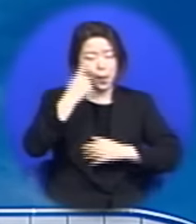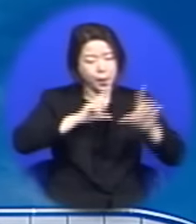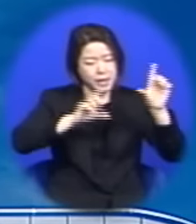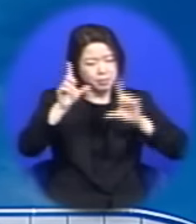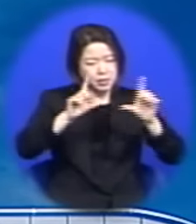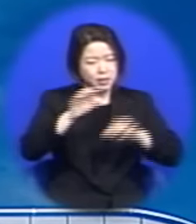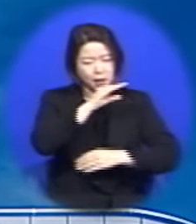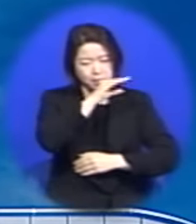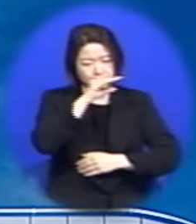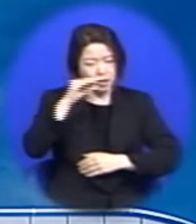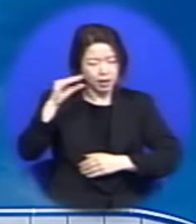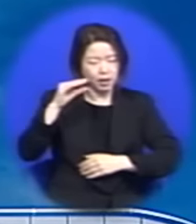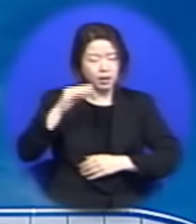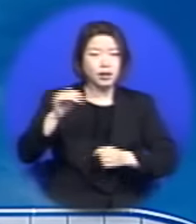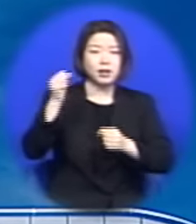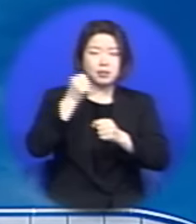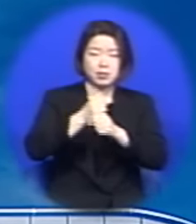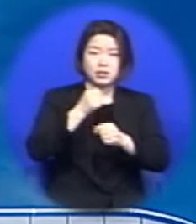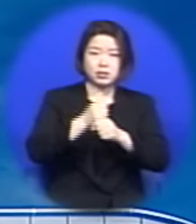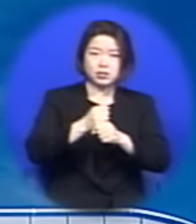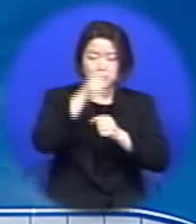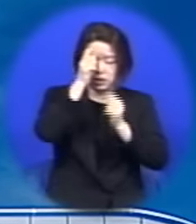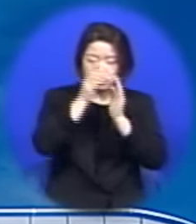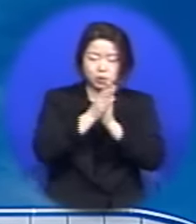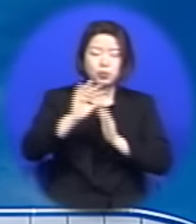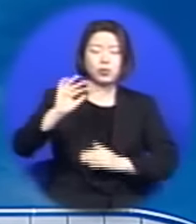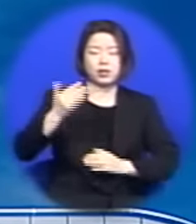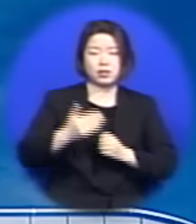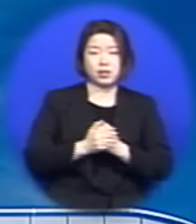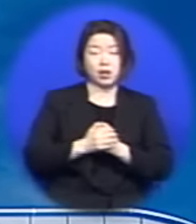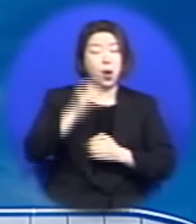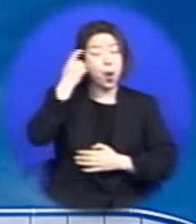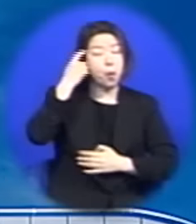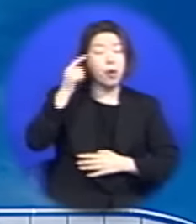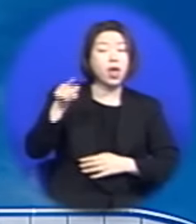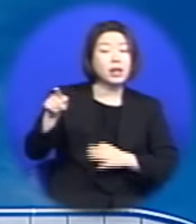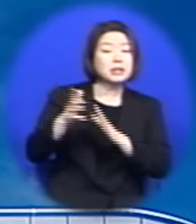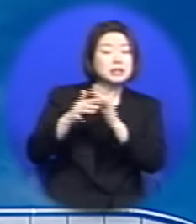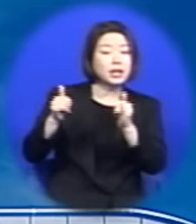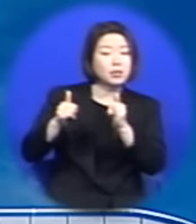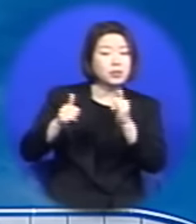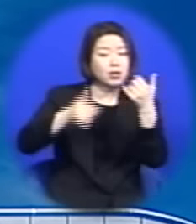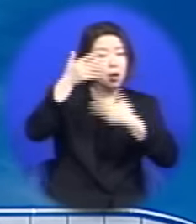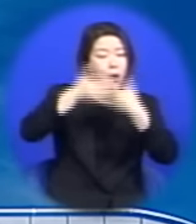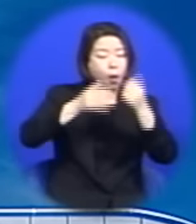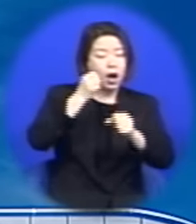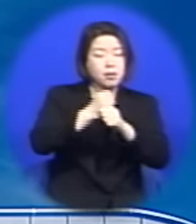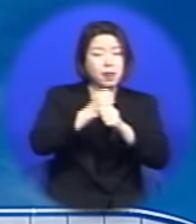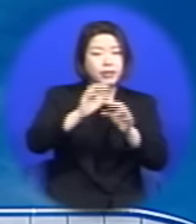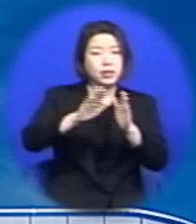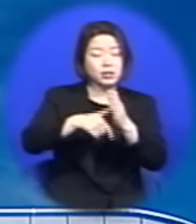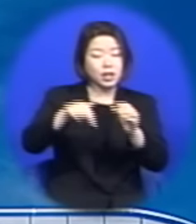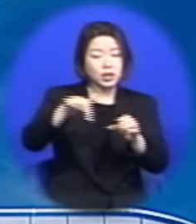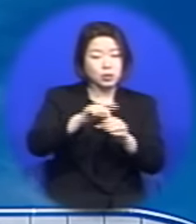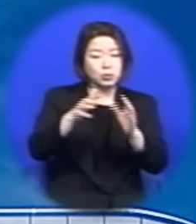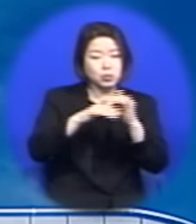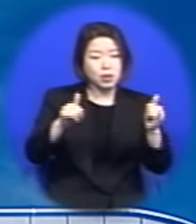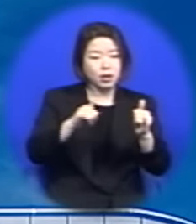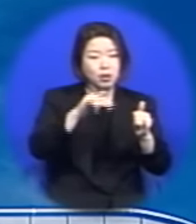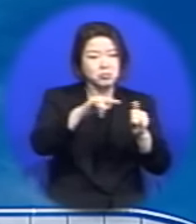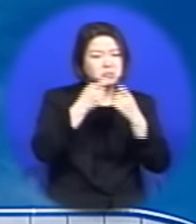같아요 그런데 왜 그 사람들이 기독교인을 그런 식으로 묘사 할까요 그렇게 보이니까